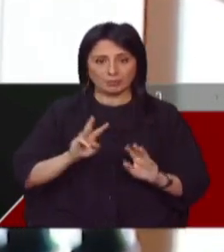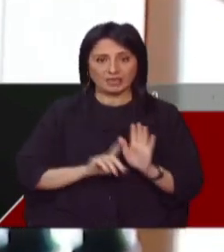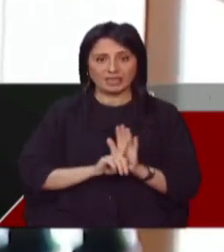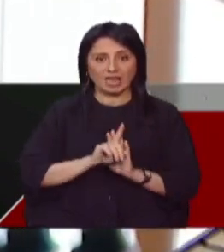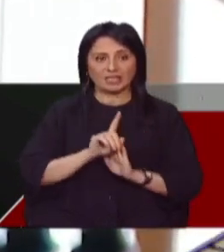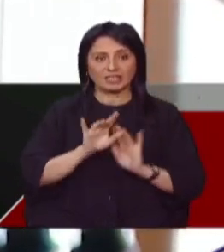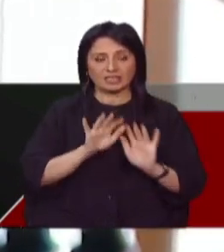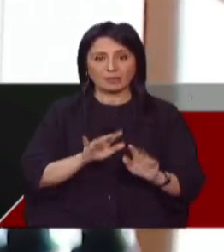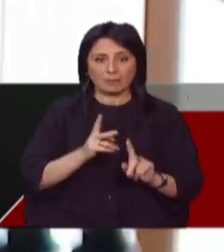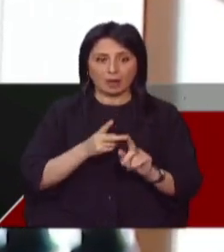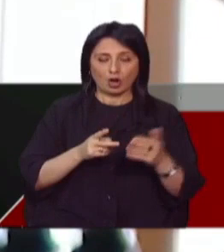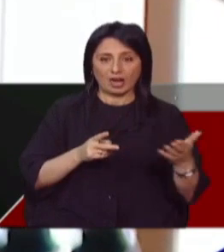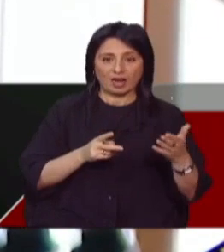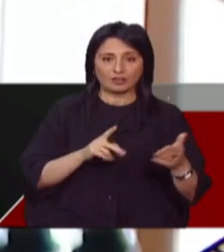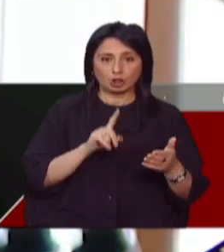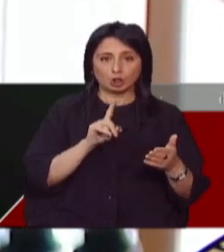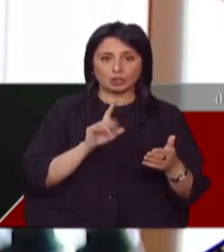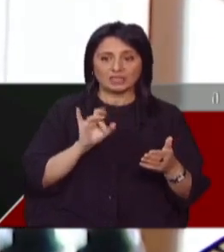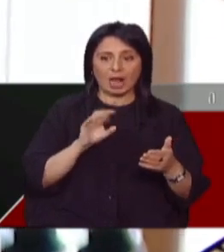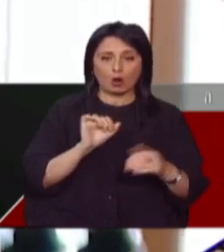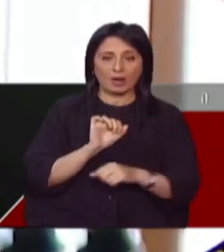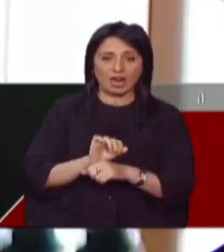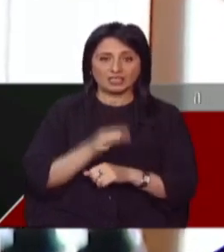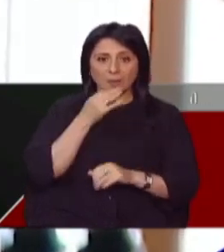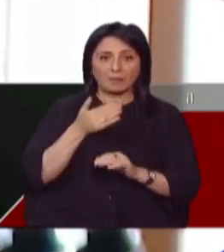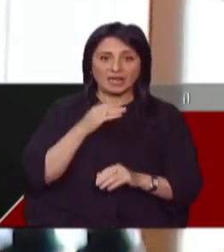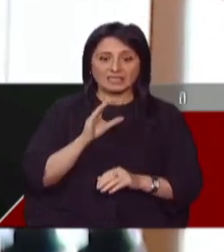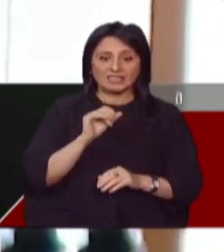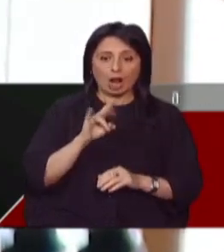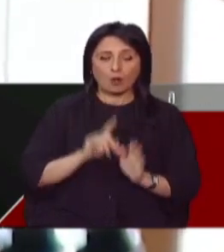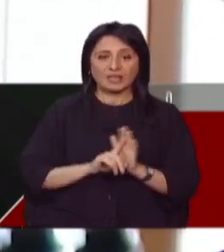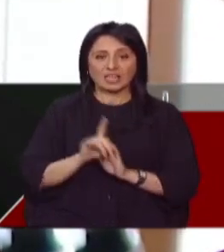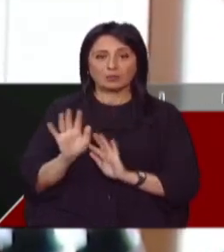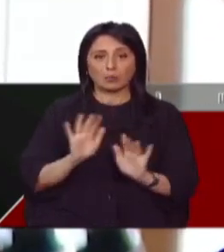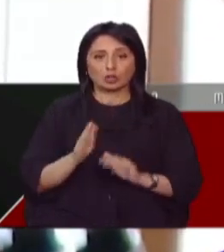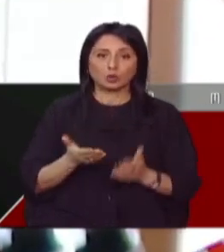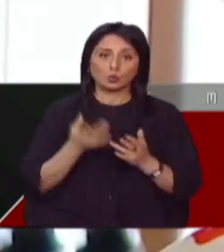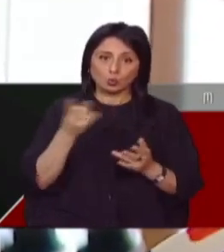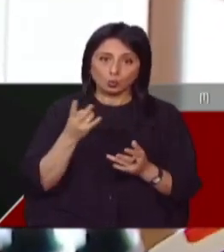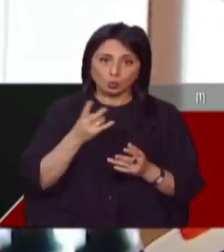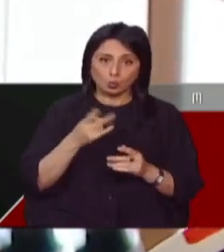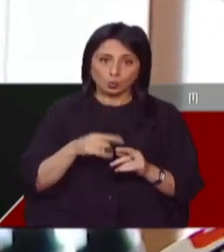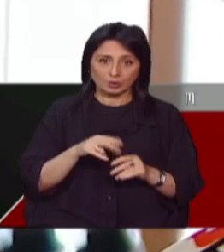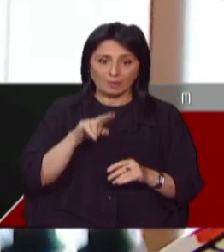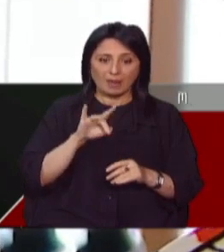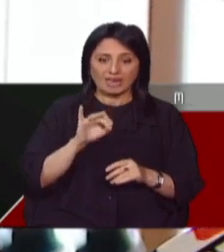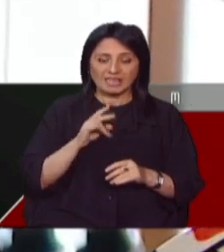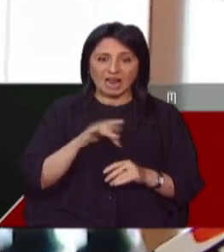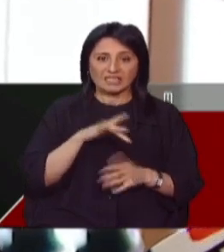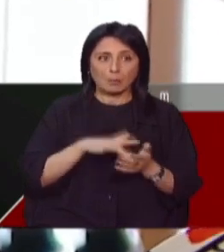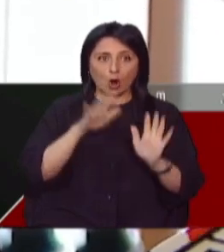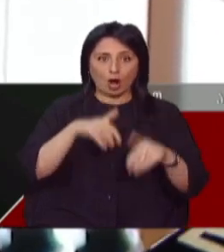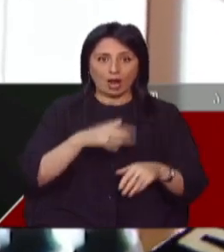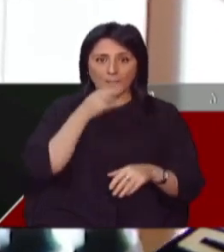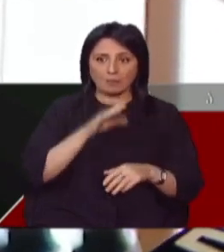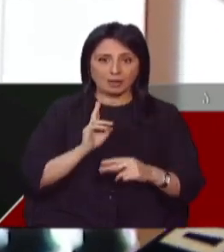დააწყებინა წარმოება, მეორე ხელით საალმეს გააჩერებინა. მანამდე საალმეს დააწყებინა ეს პროცესი, რომ თურმე უნდა ჩამოერთვას ფარცხალაძეს მოქალაქეობა,